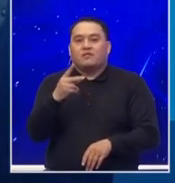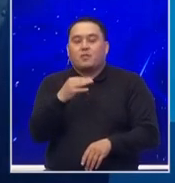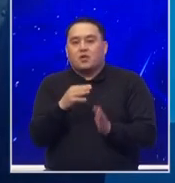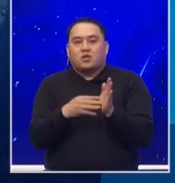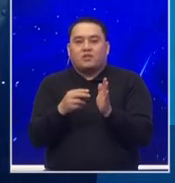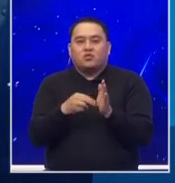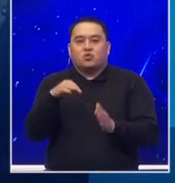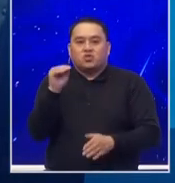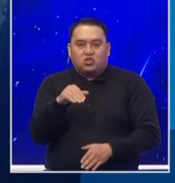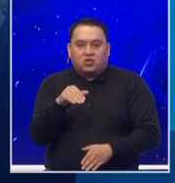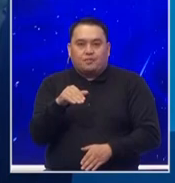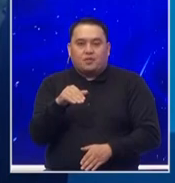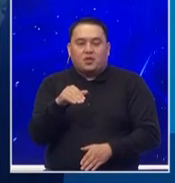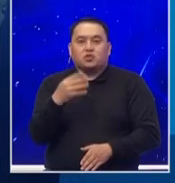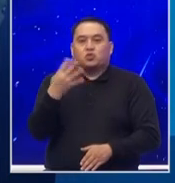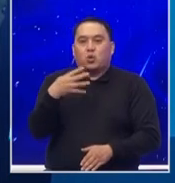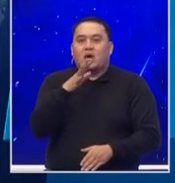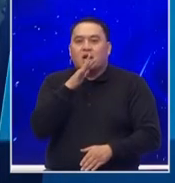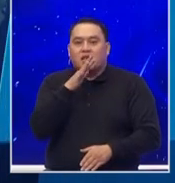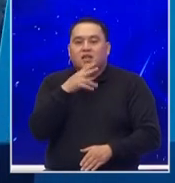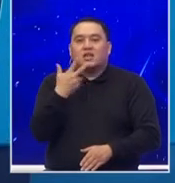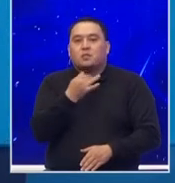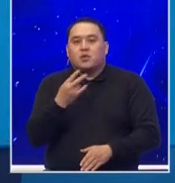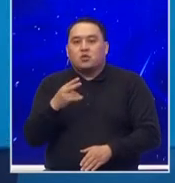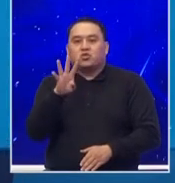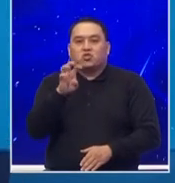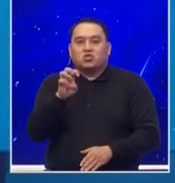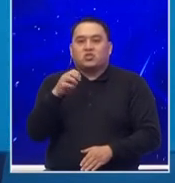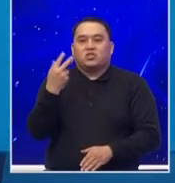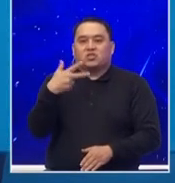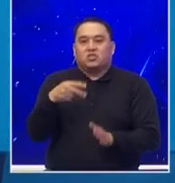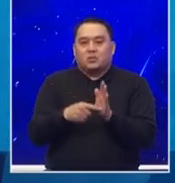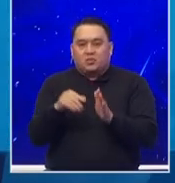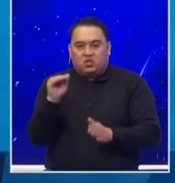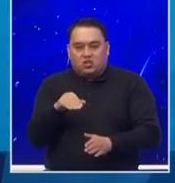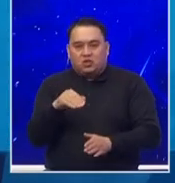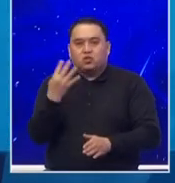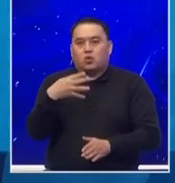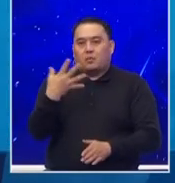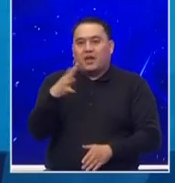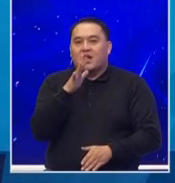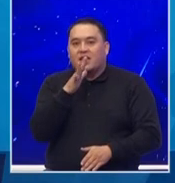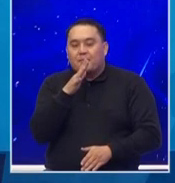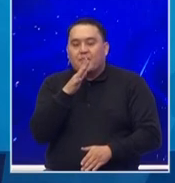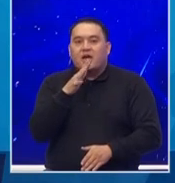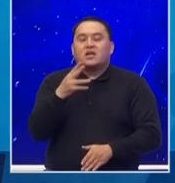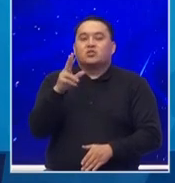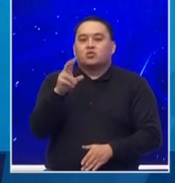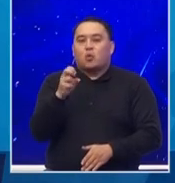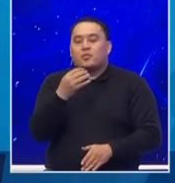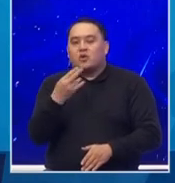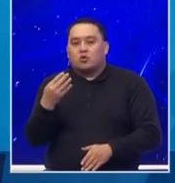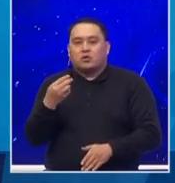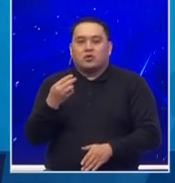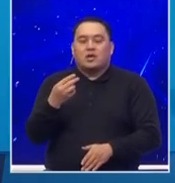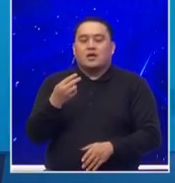миллиона 961 тысяча. 40 лет. 3 миллиона 437 тысяч. 45 лет. 3 миллиона 947